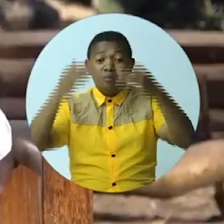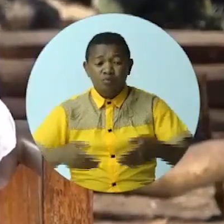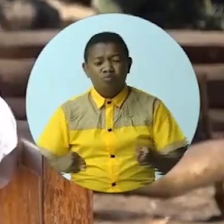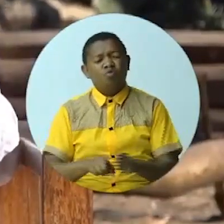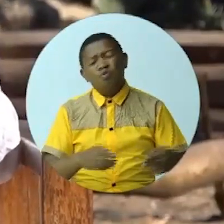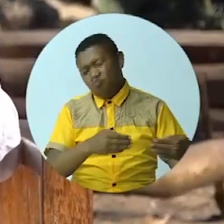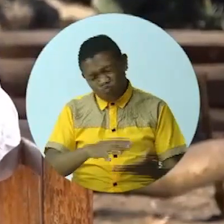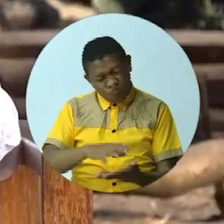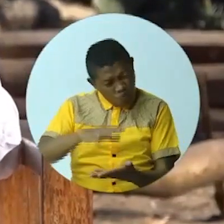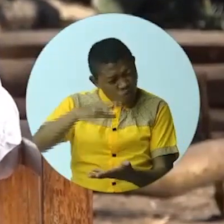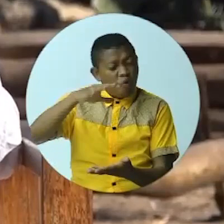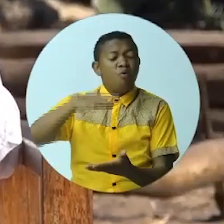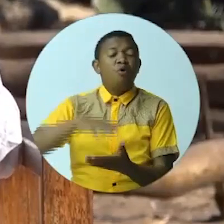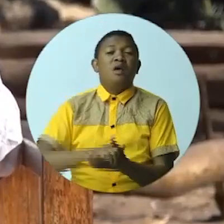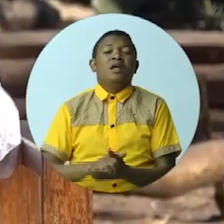maika sahirana